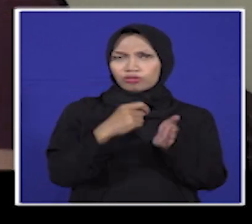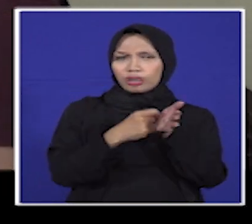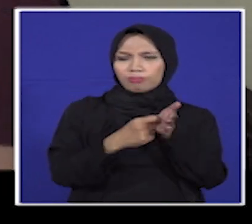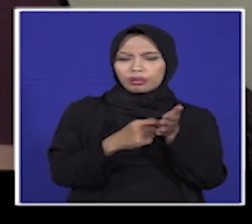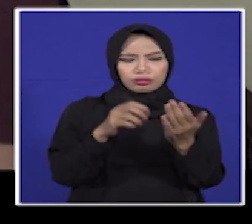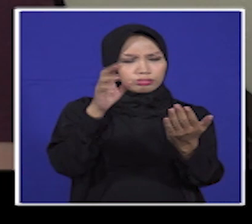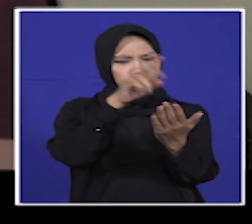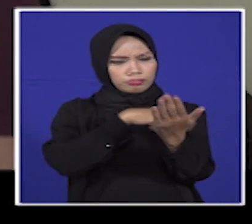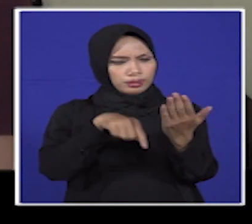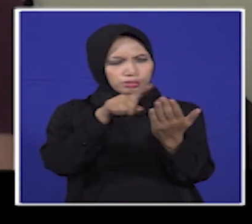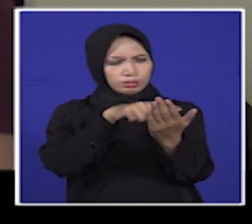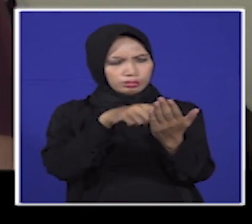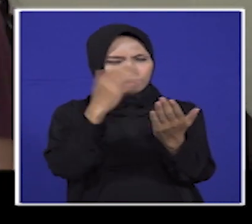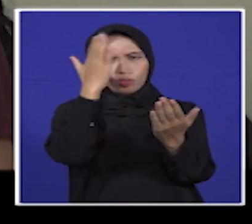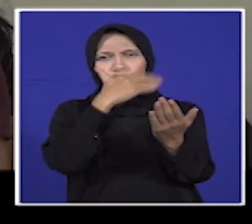Lihat-lihat, mukanya